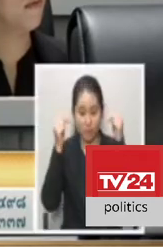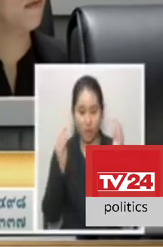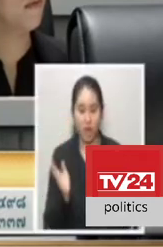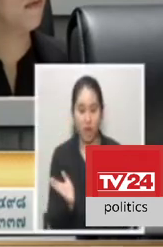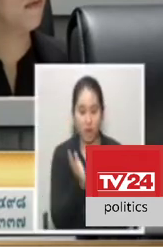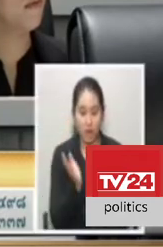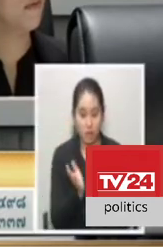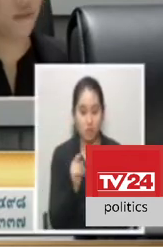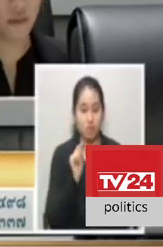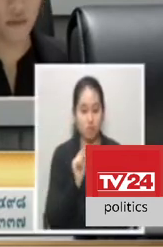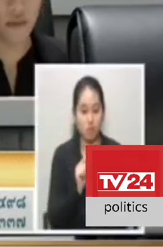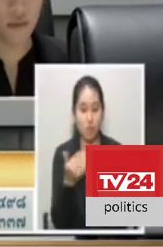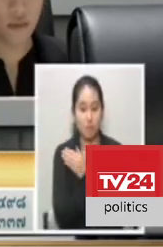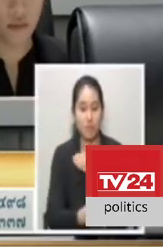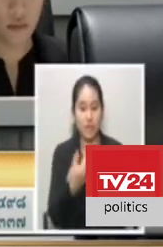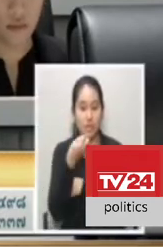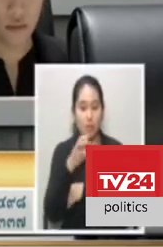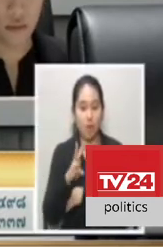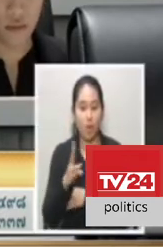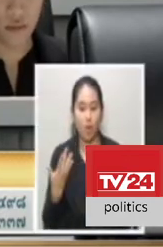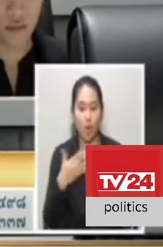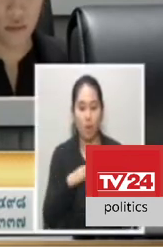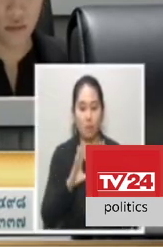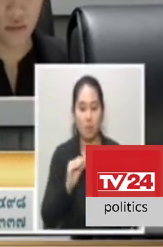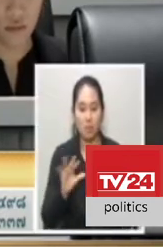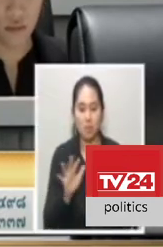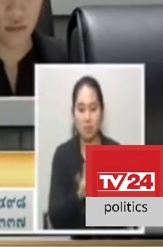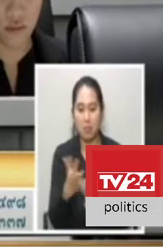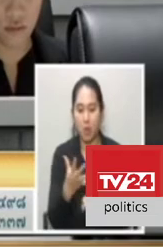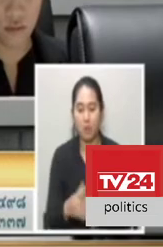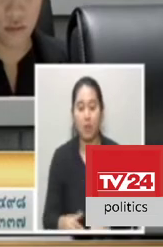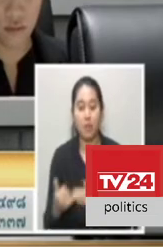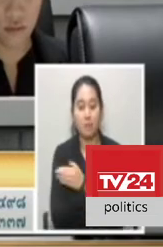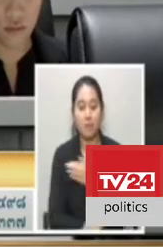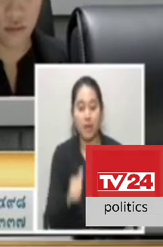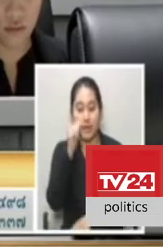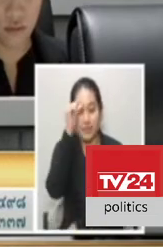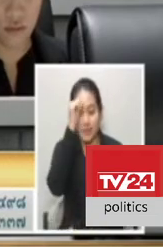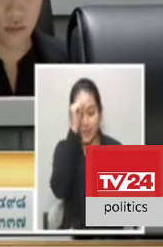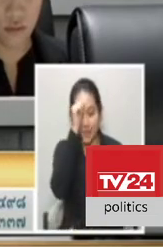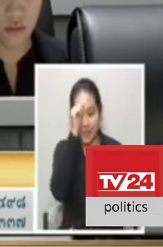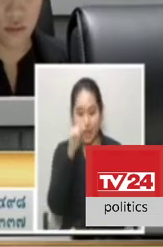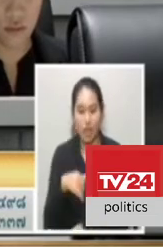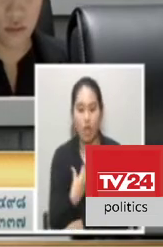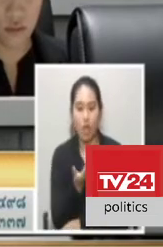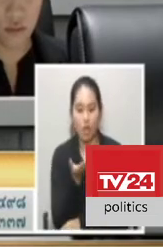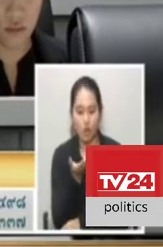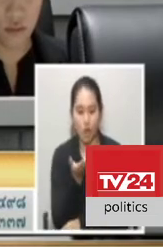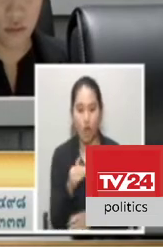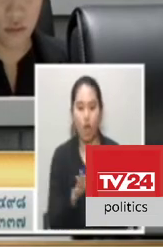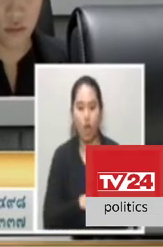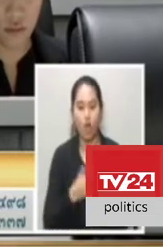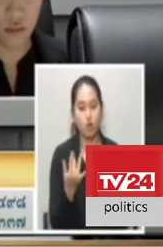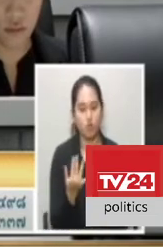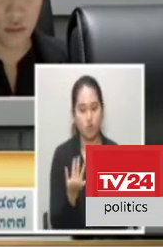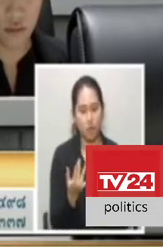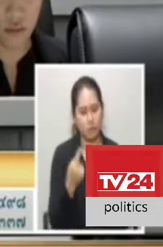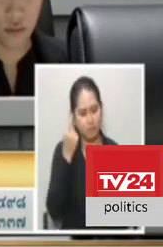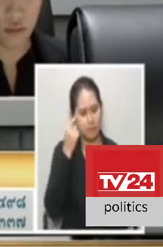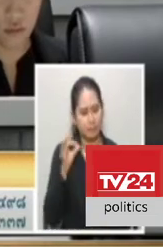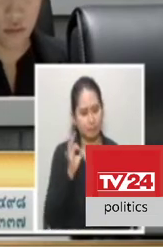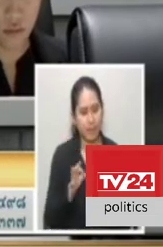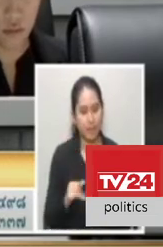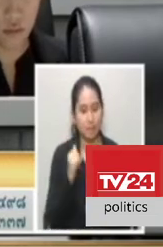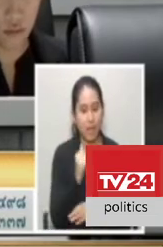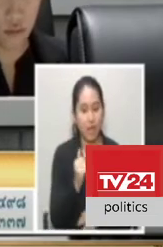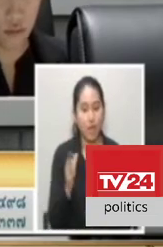บทั้ง16ประเทศค่ะเพราะอินเดียซึ่งเป็น1ในประเทศคู่เจรจาได้ขอชะลอการตัดสินใจเข้าร่วมอาเซีย